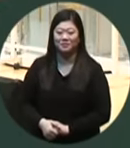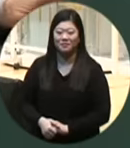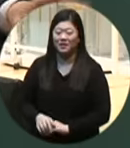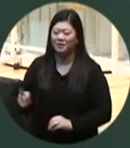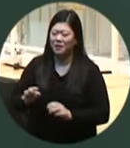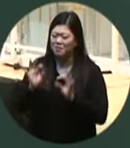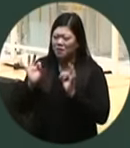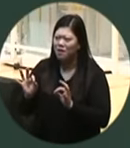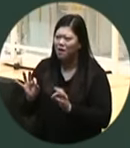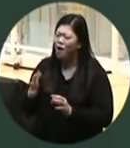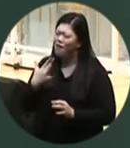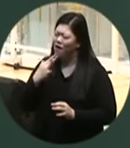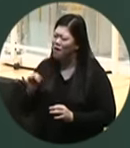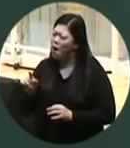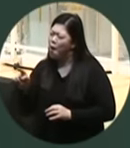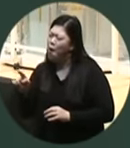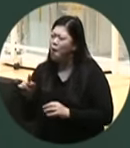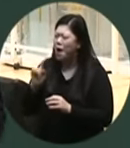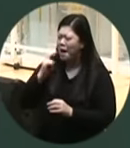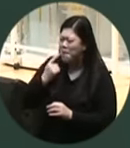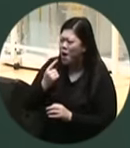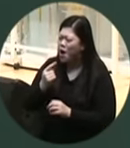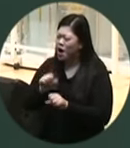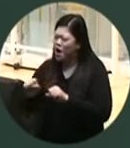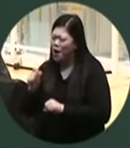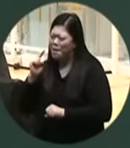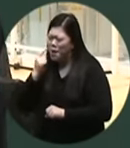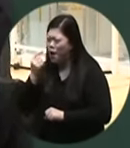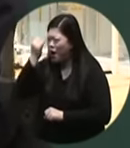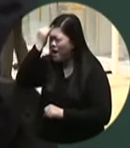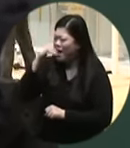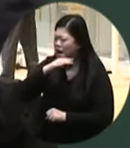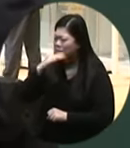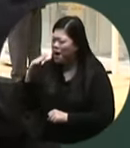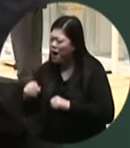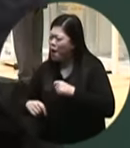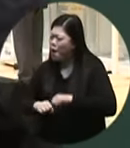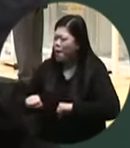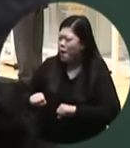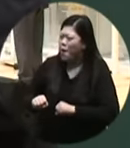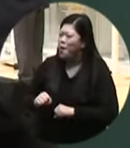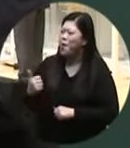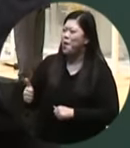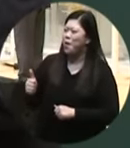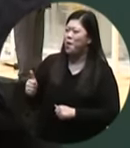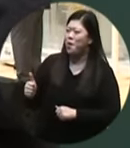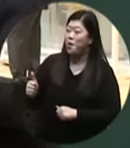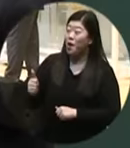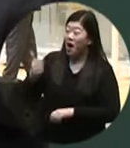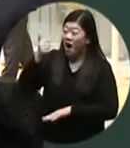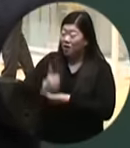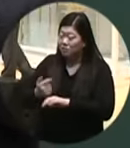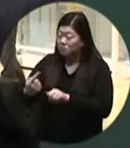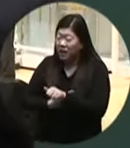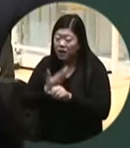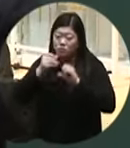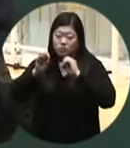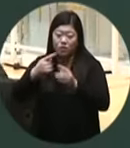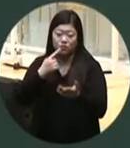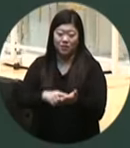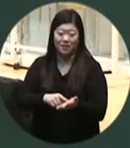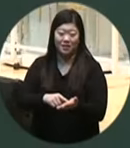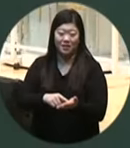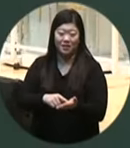복음 전하고 그렇게도. And so that's how you receive all those requests and then you preach the gospel. 그래, 아이씨 어디서 저런 인간들이